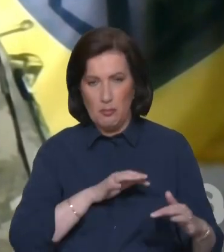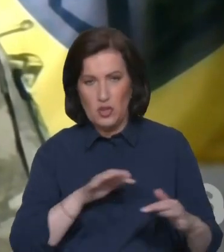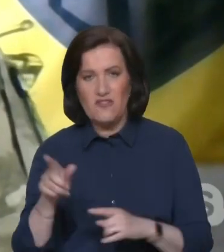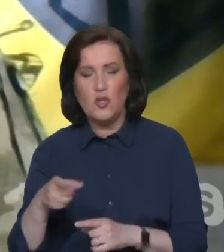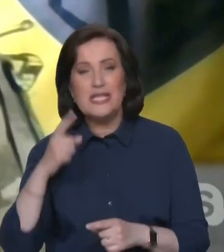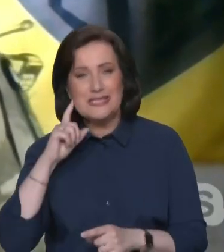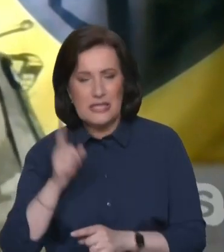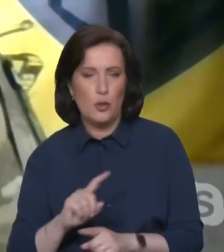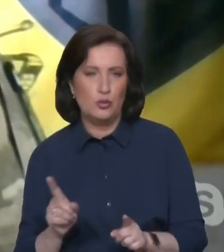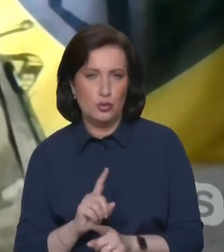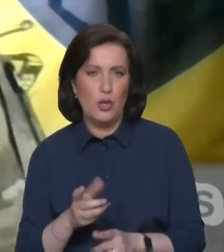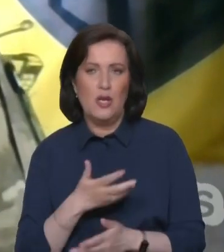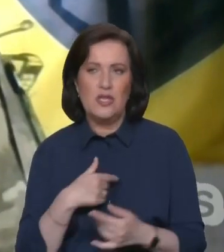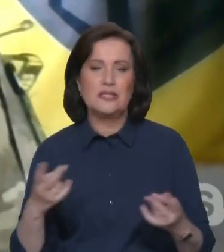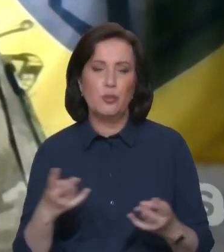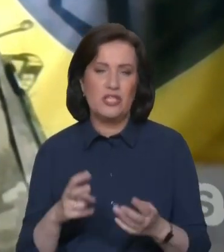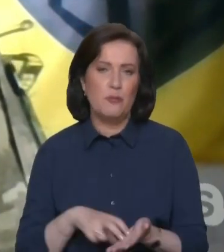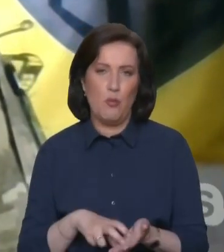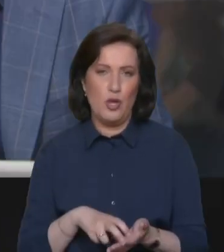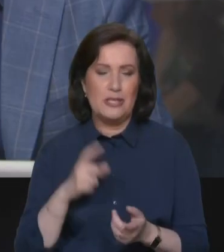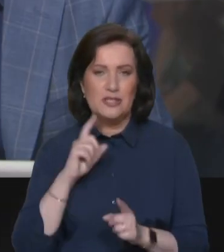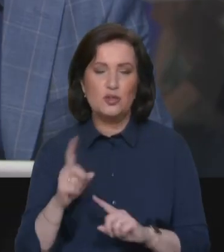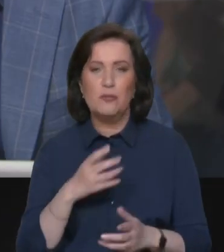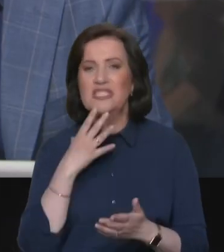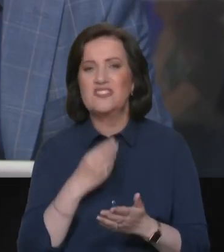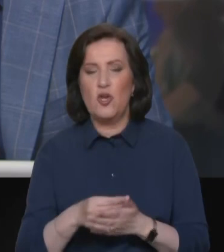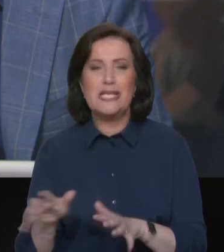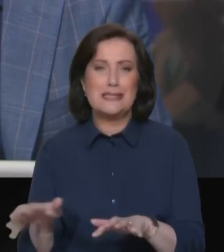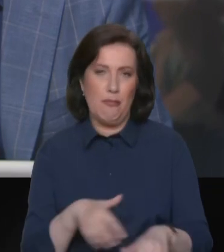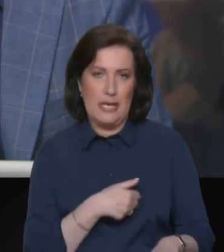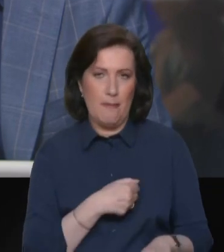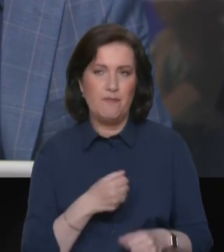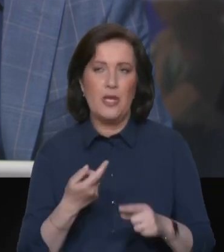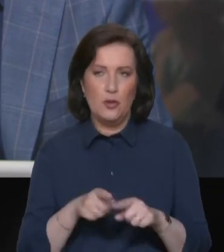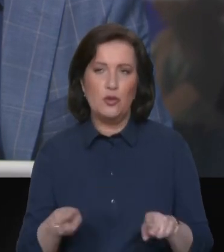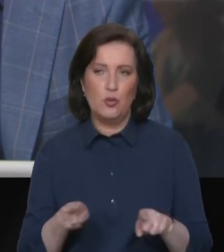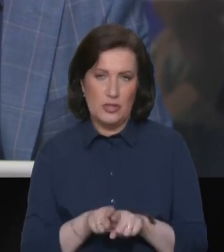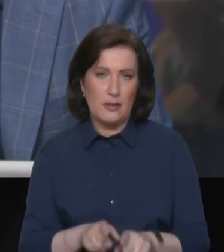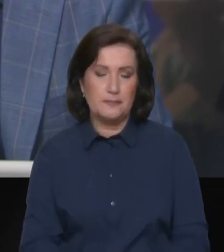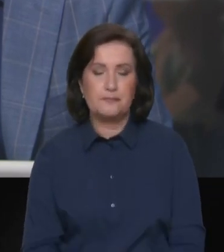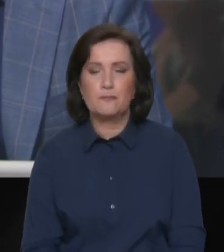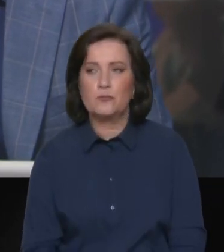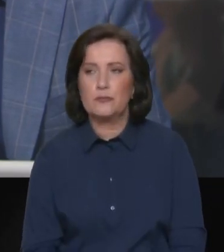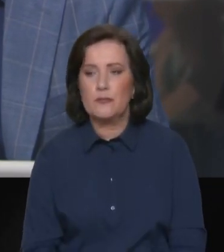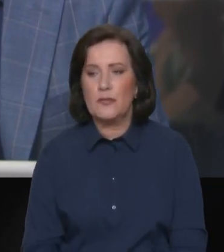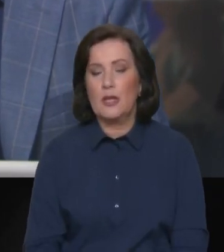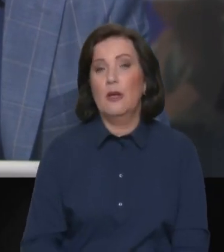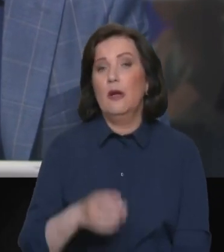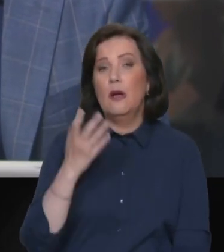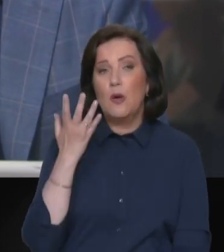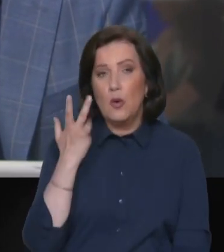вони знають, що нас потрібно боятися, і знають, що ми своє заберемо. Тому так і реють.